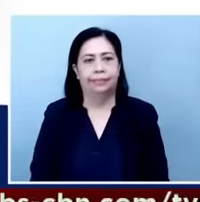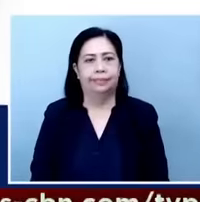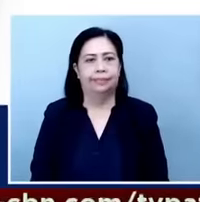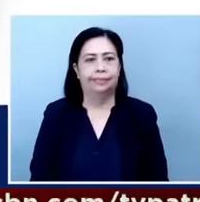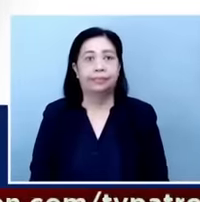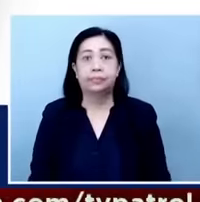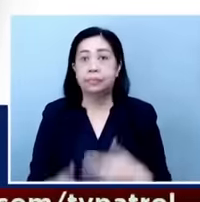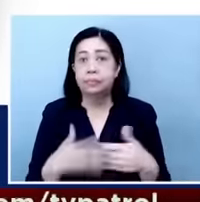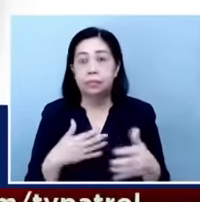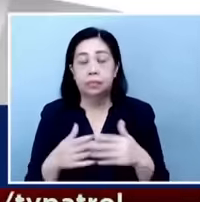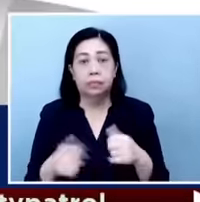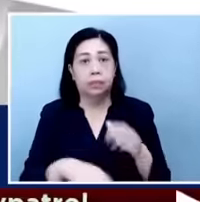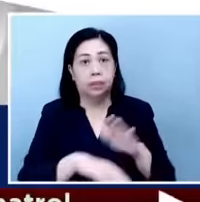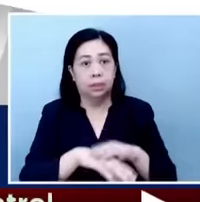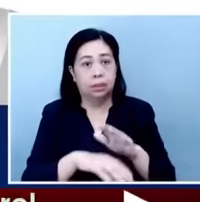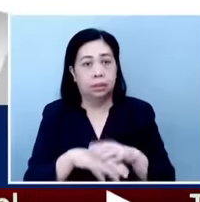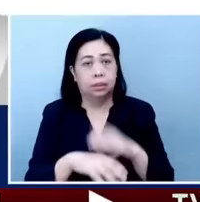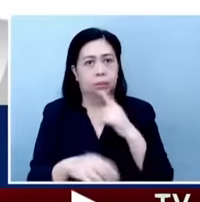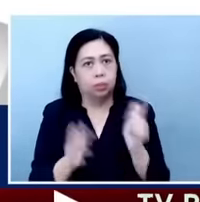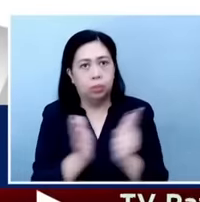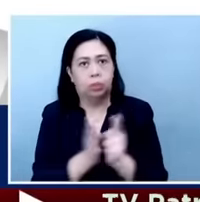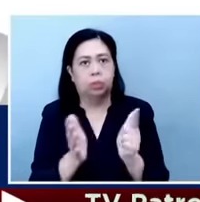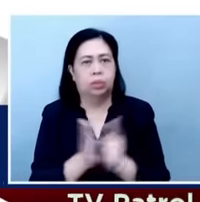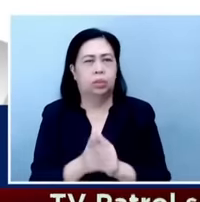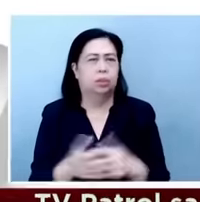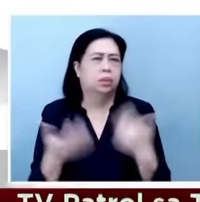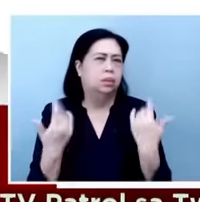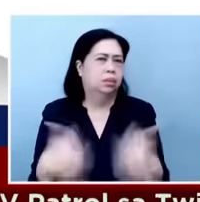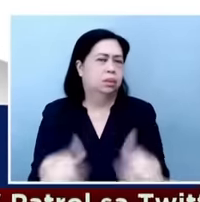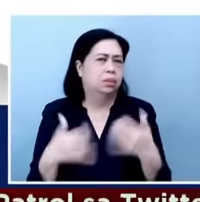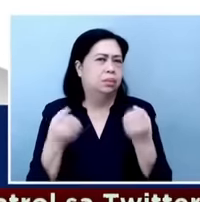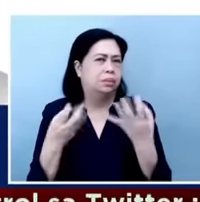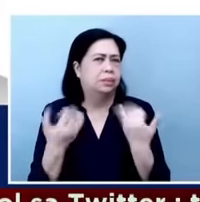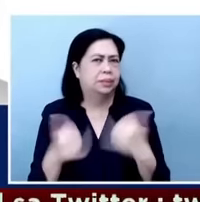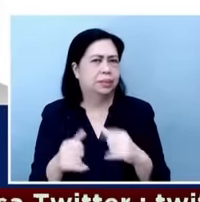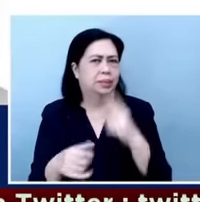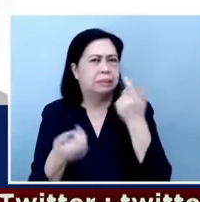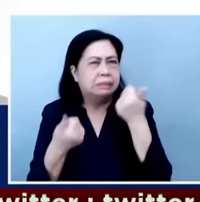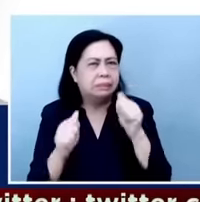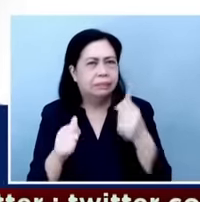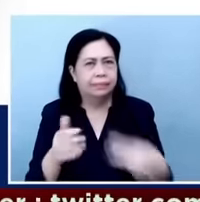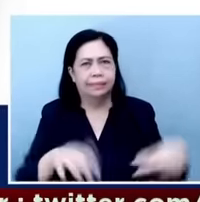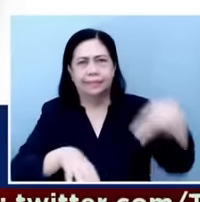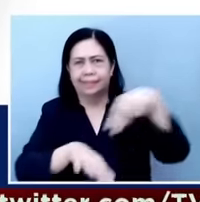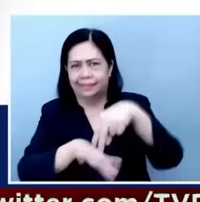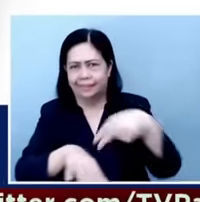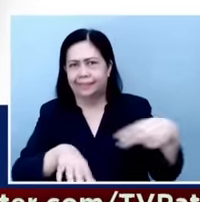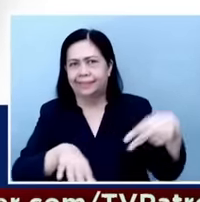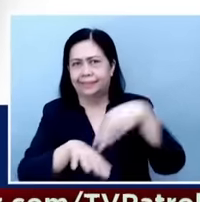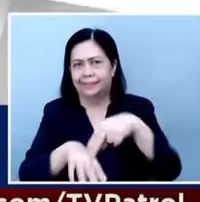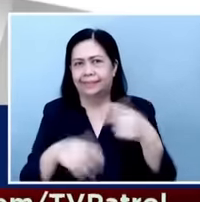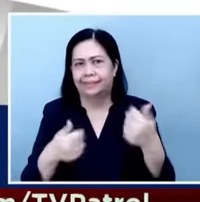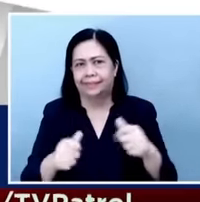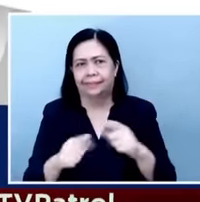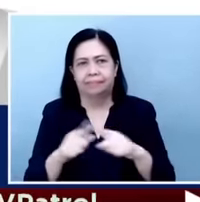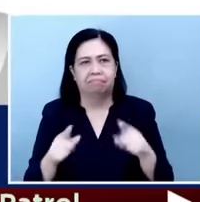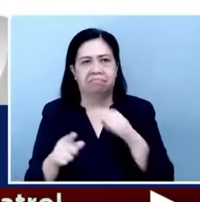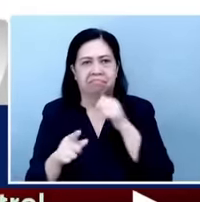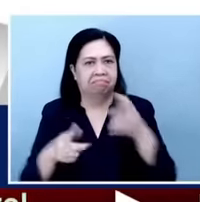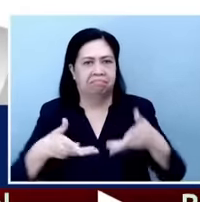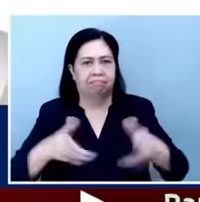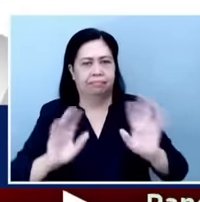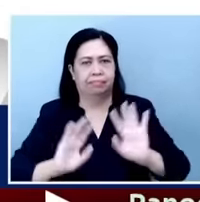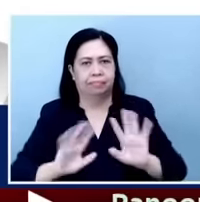Kahit anong paalala at pagbabawal, maraming deboto pa din ang sinubukang sumampa sa andas. Pero hindi sila